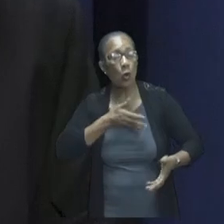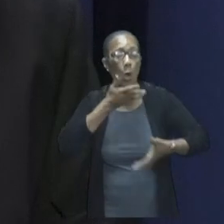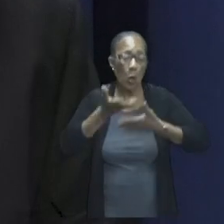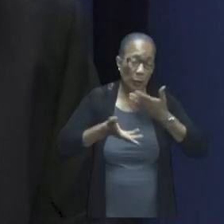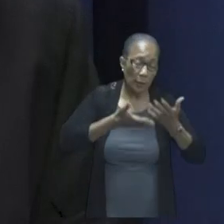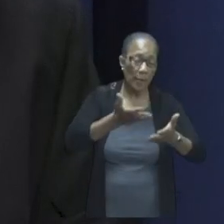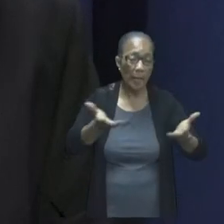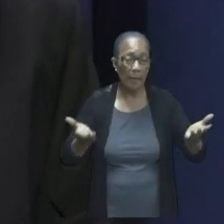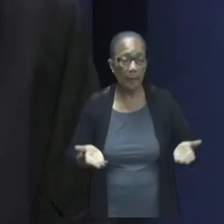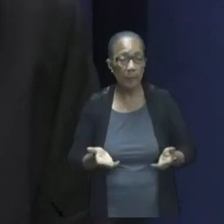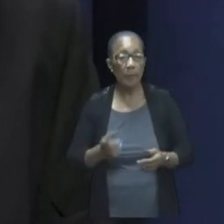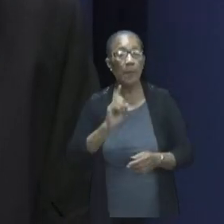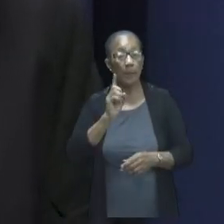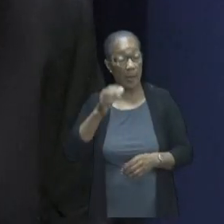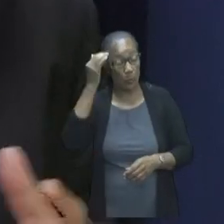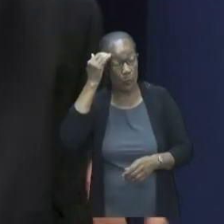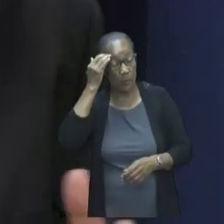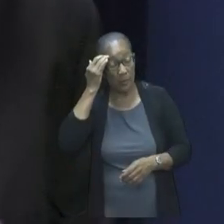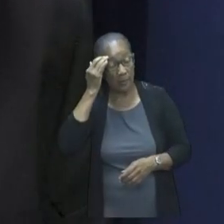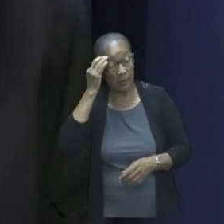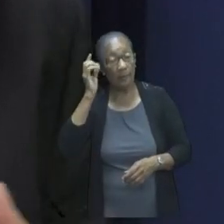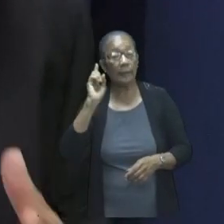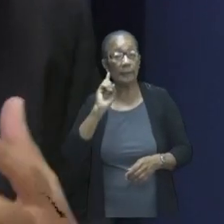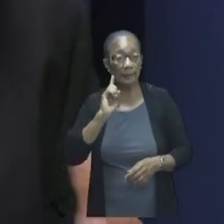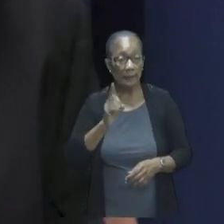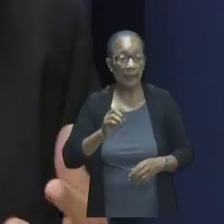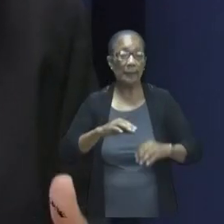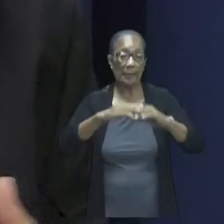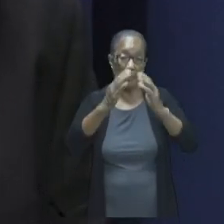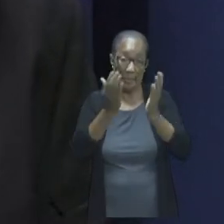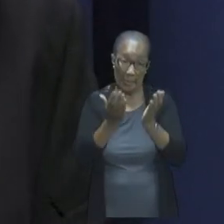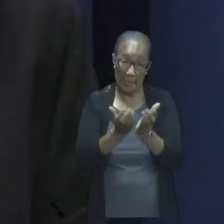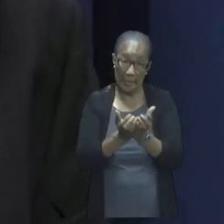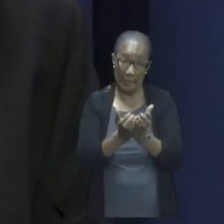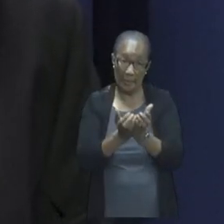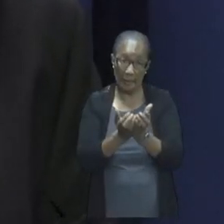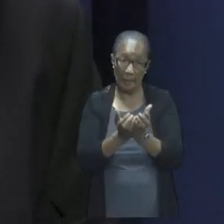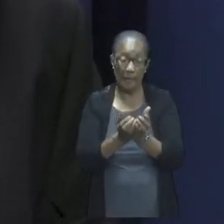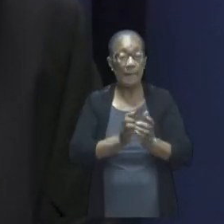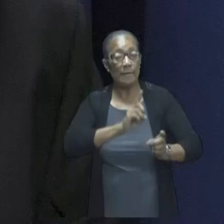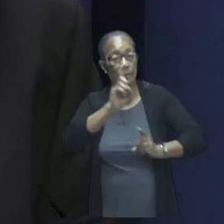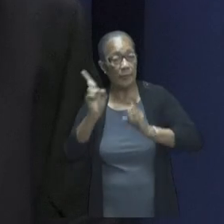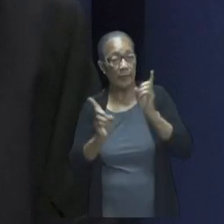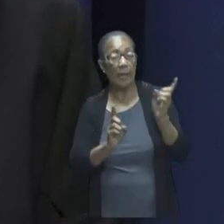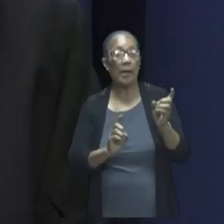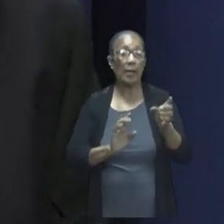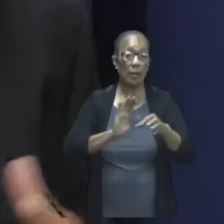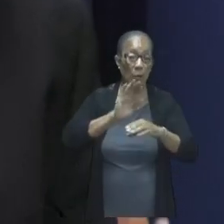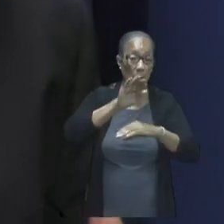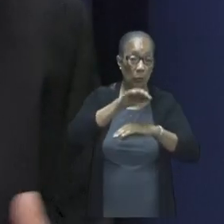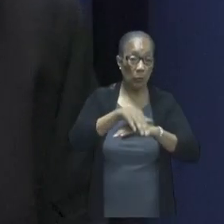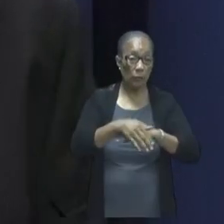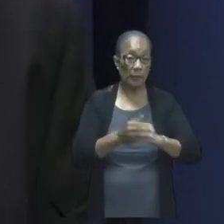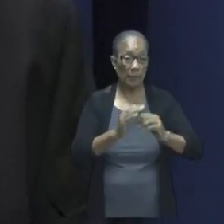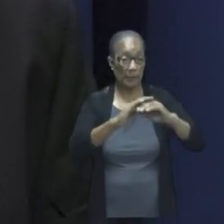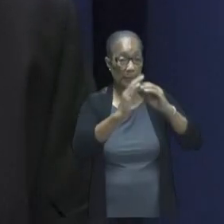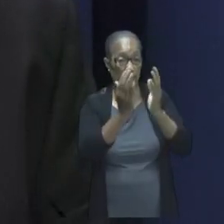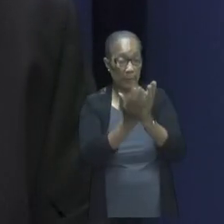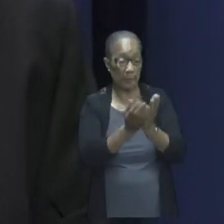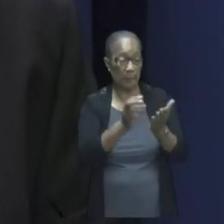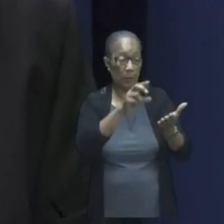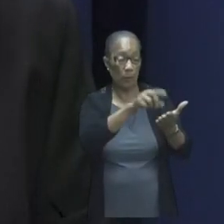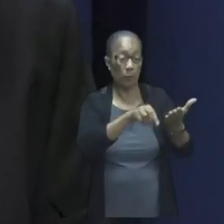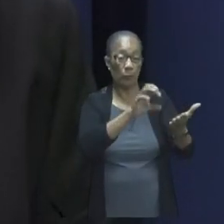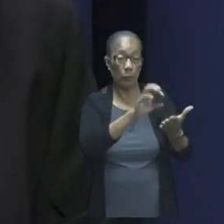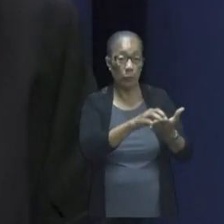hoe wie er dan uiteindelijk die hele het hele verhaal over carbon kredieten is dan boekhouding we